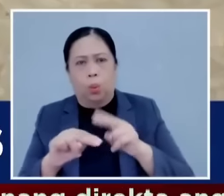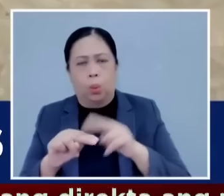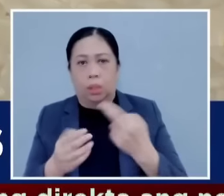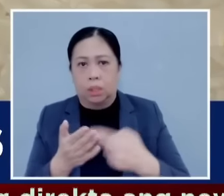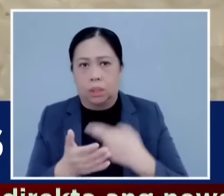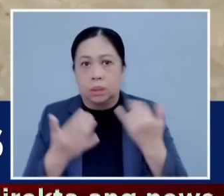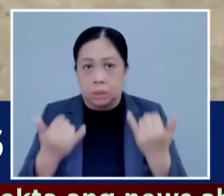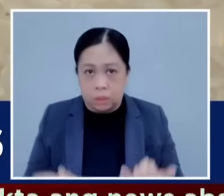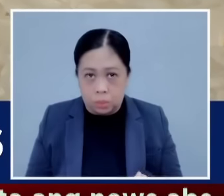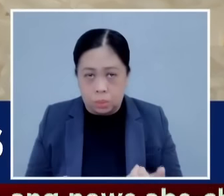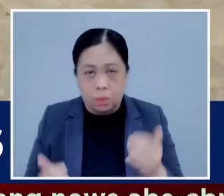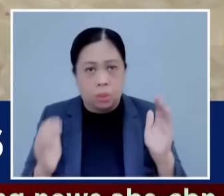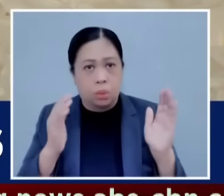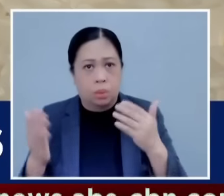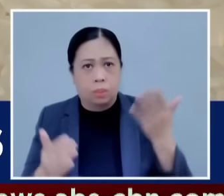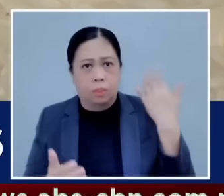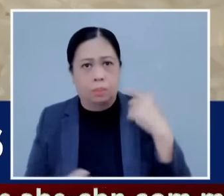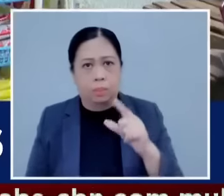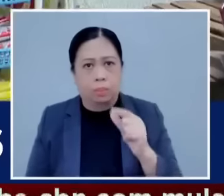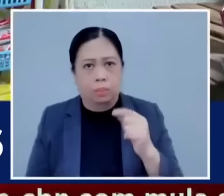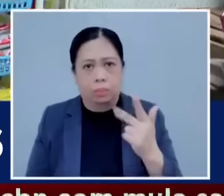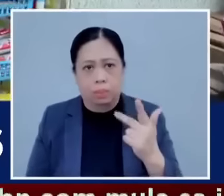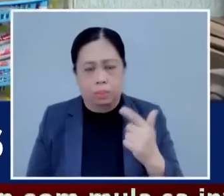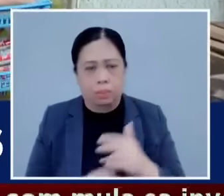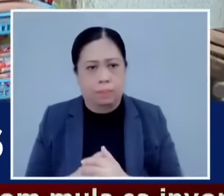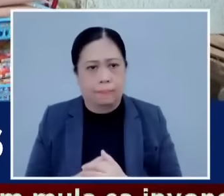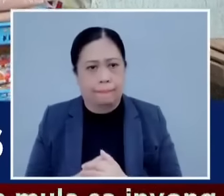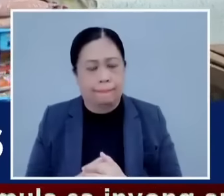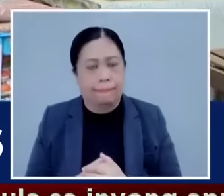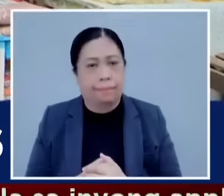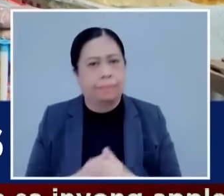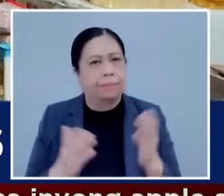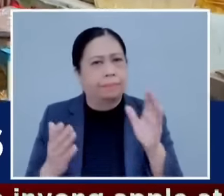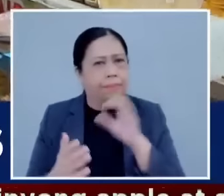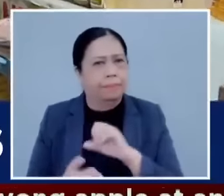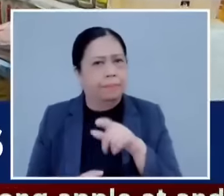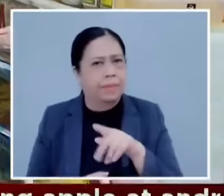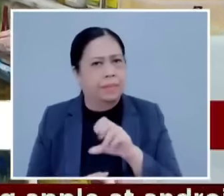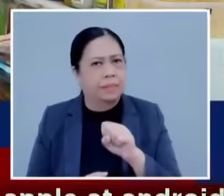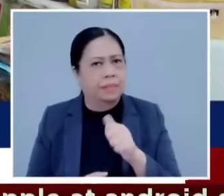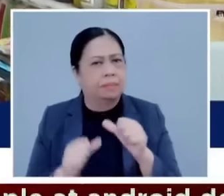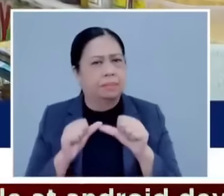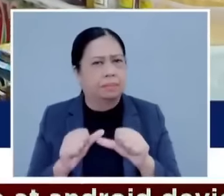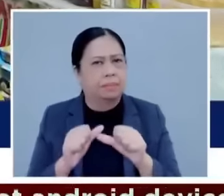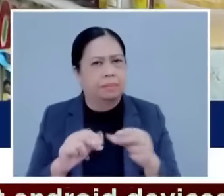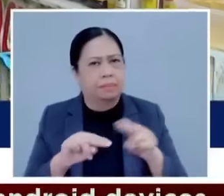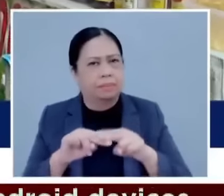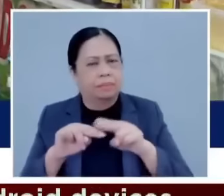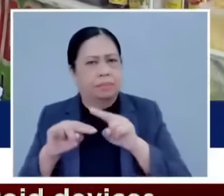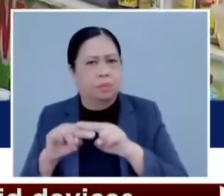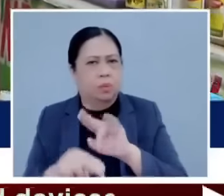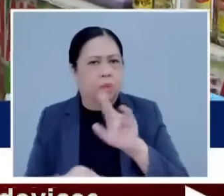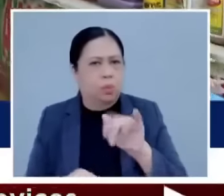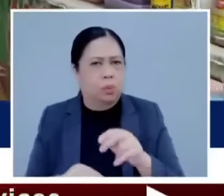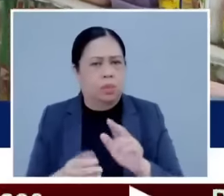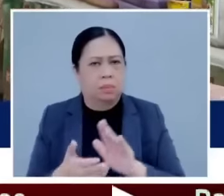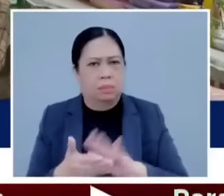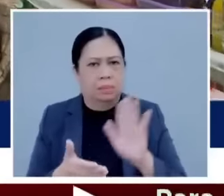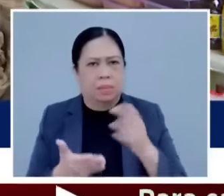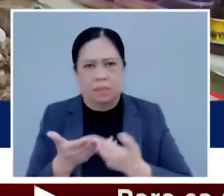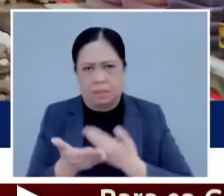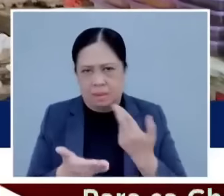ngayon kumpara noong 2023. Tansya ng PSA, posibleng magtuloy-tuloy hanggang sa Hulyo ang pagtaas ng presyo ng